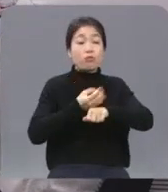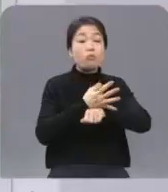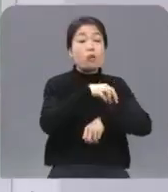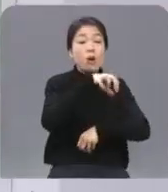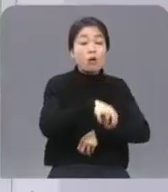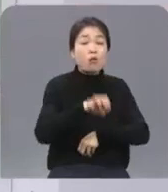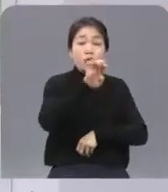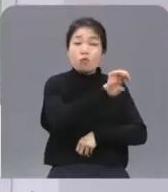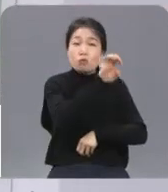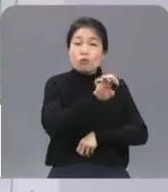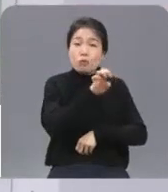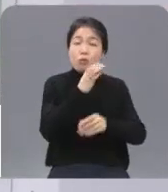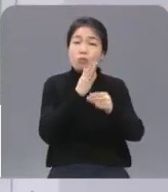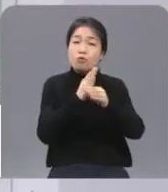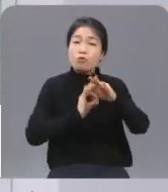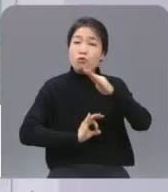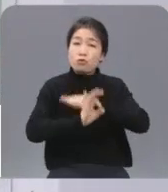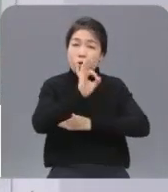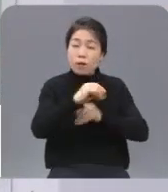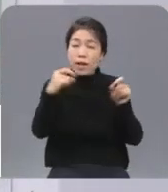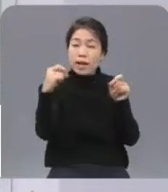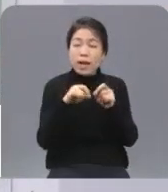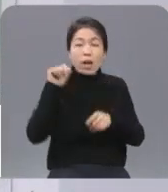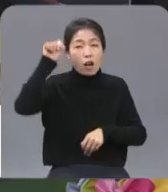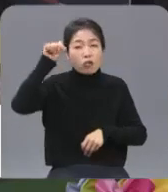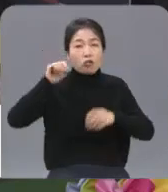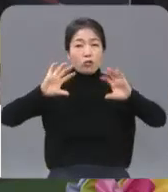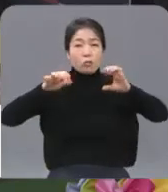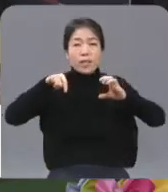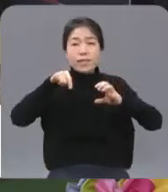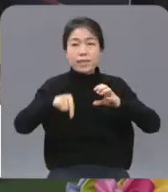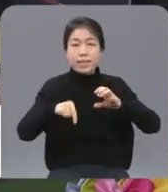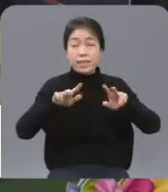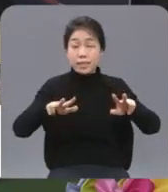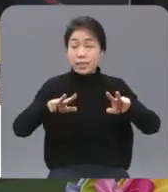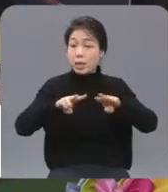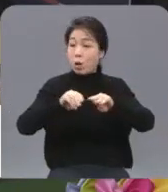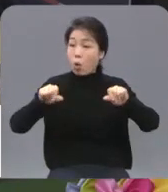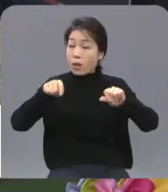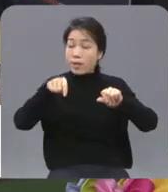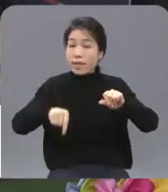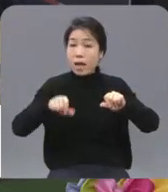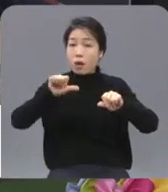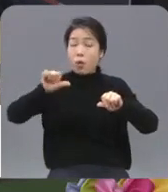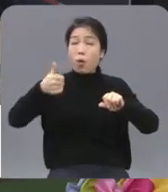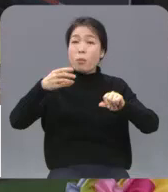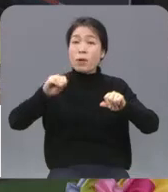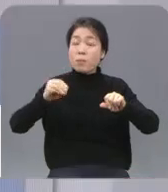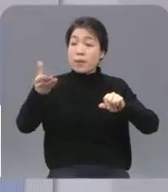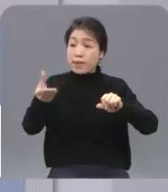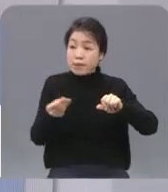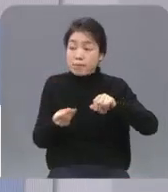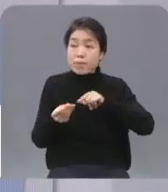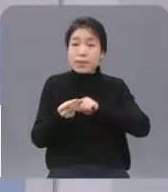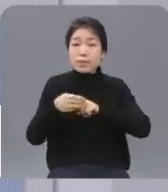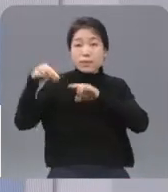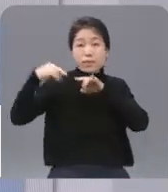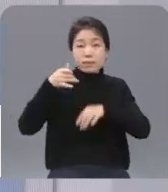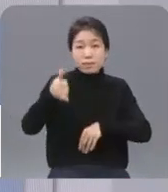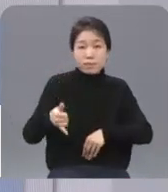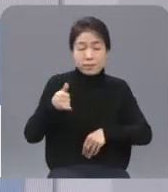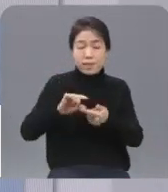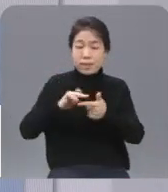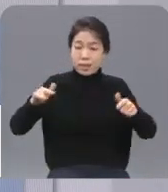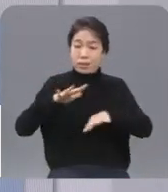유럽과 중동의 인접한 우주 베키스탄 현재 땅 500만 제곱미터를 대여해 스마트팜 기술로